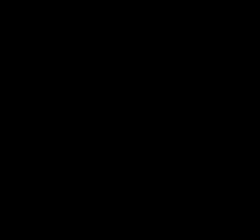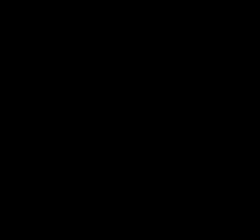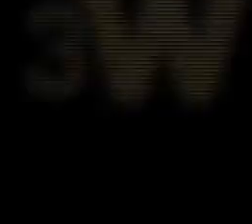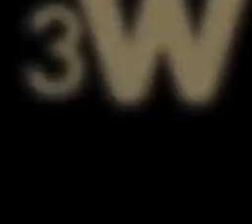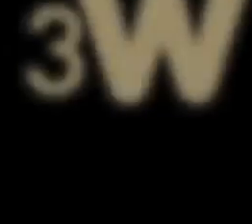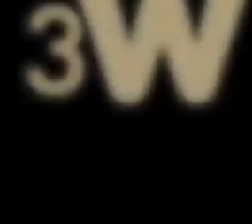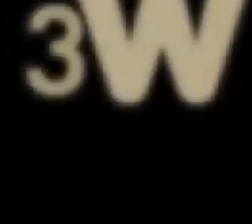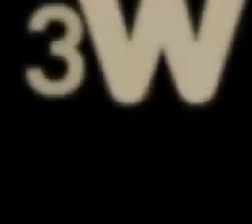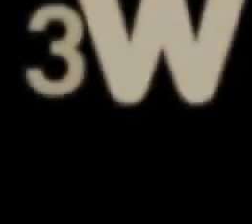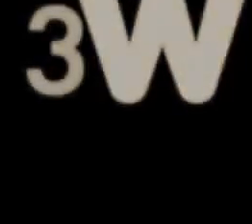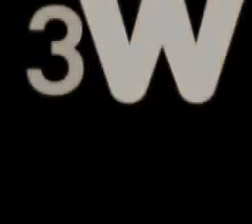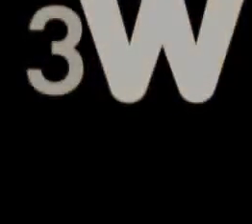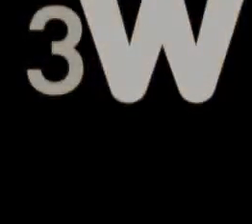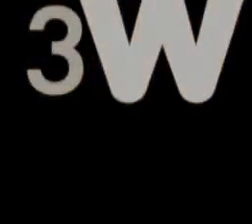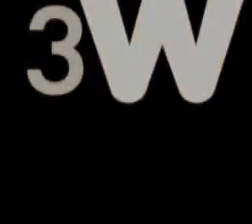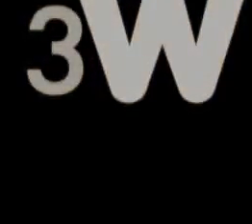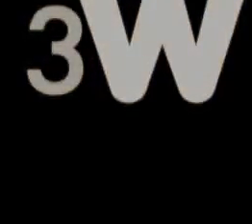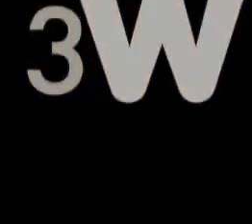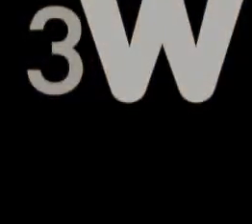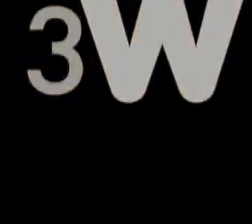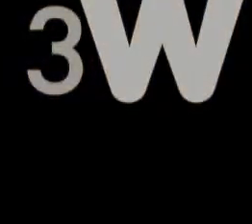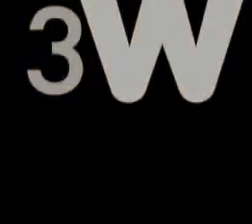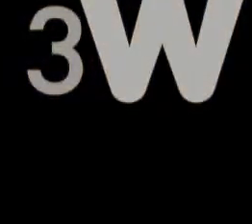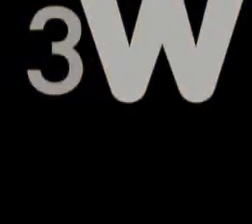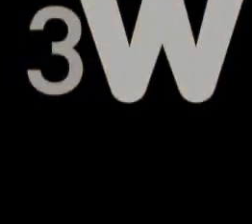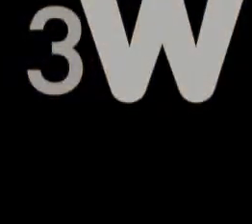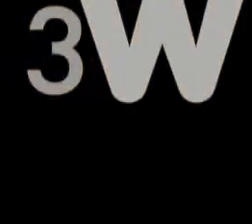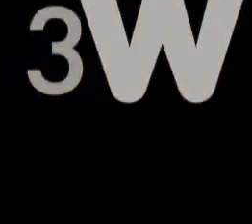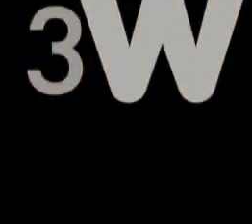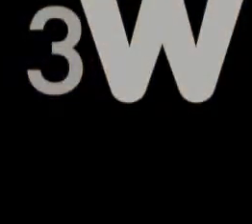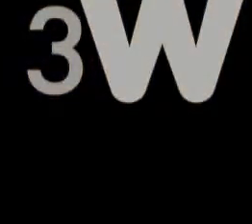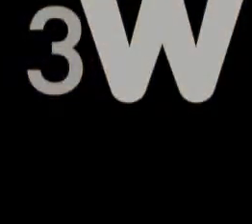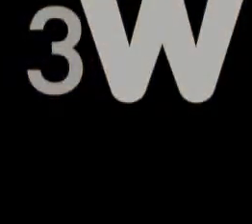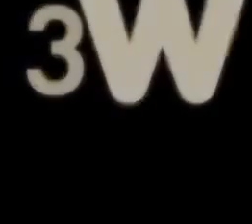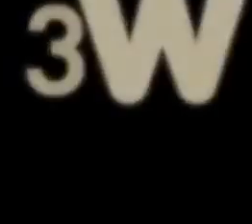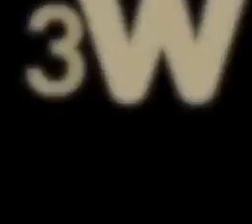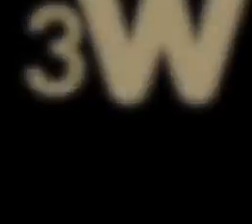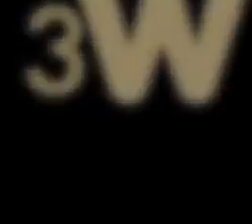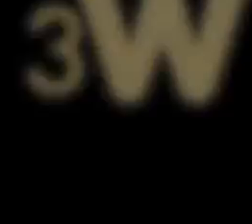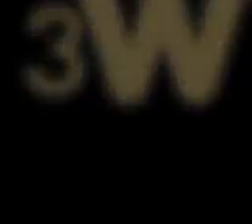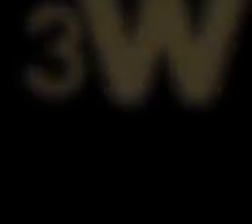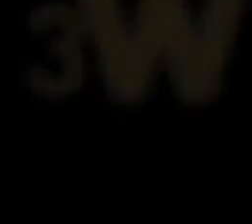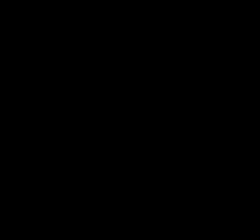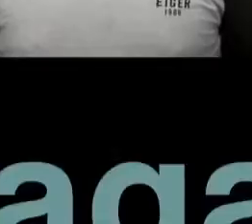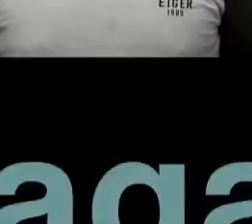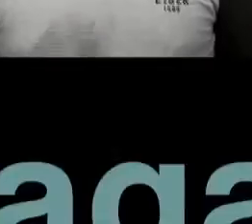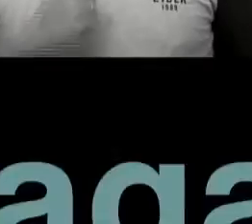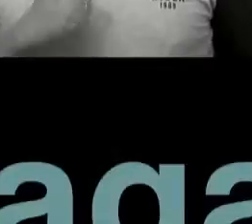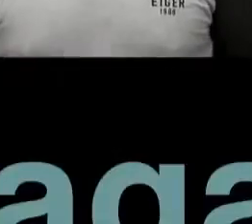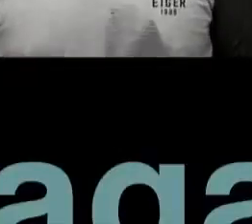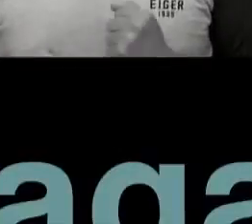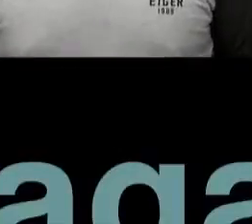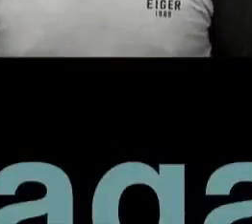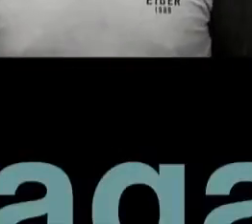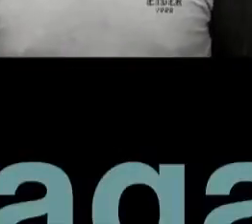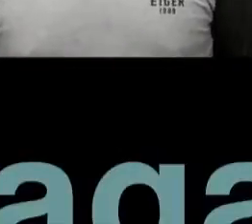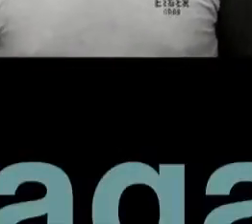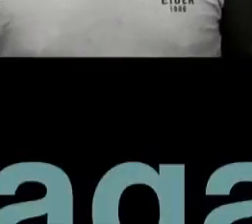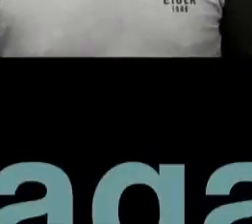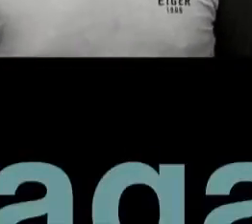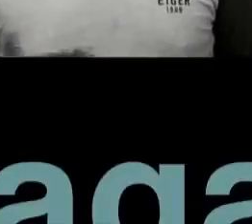sehari-hari dengan tiga wajib wajib Iman wajib al-marwazi Timur